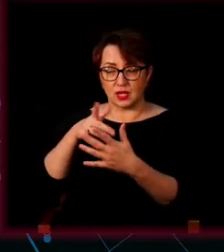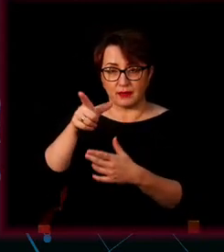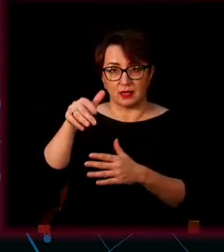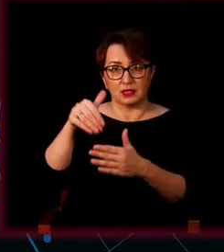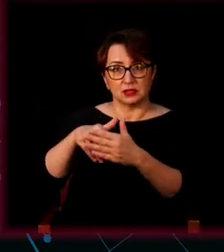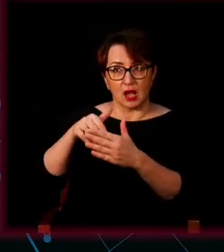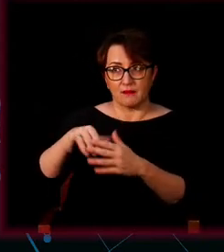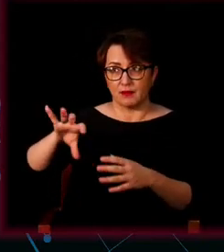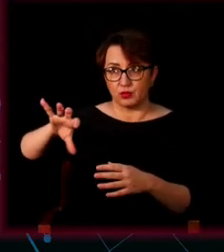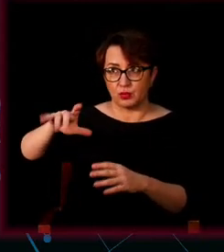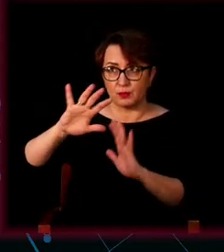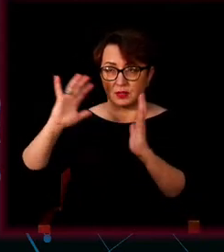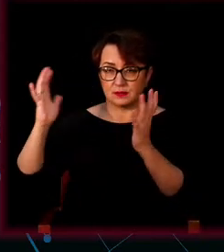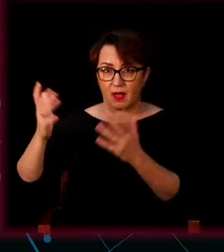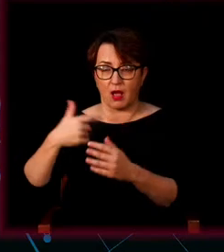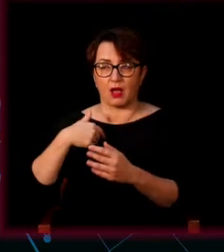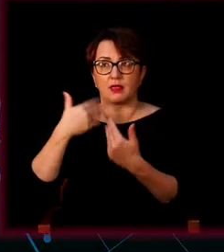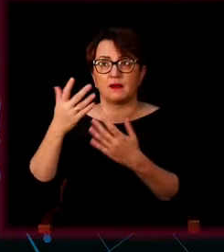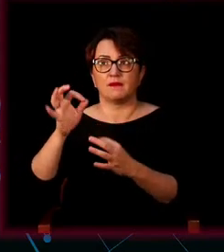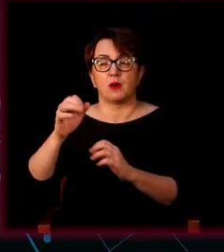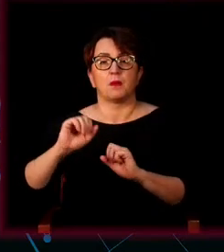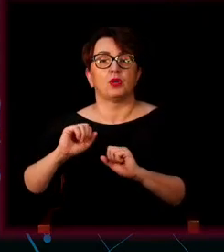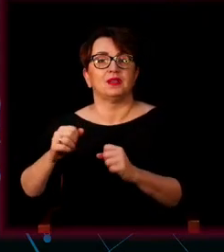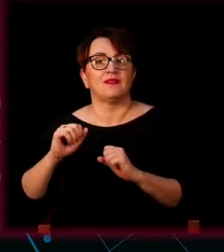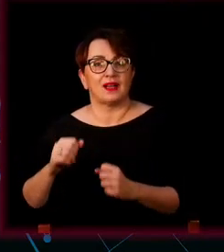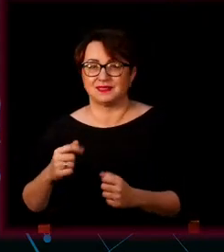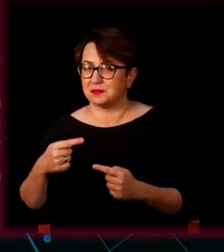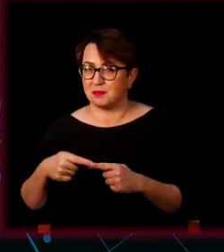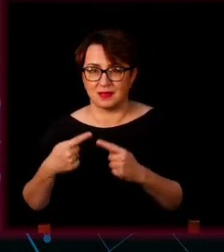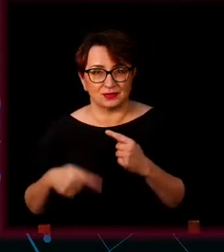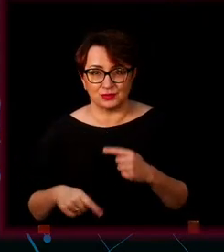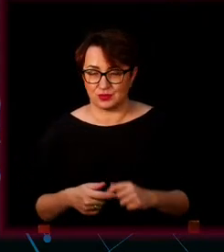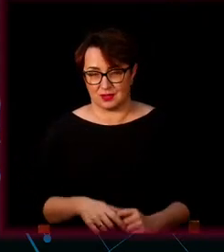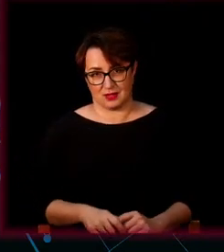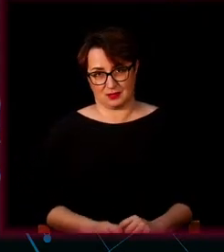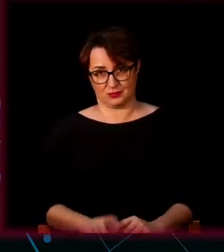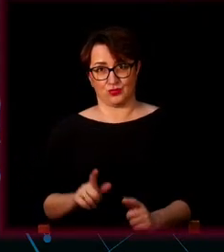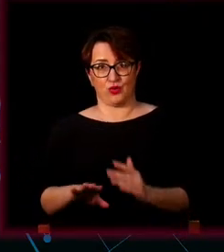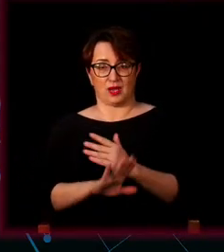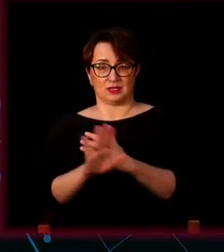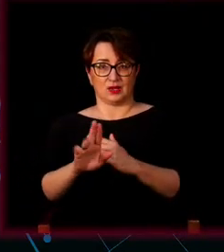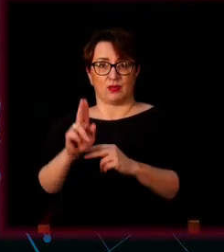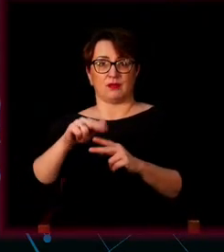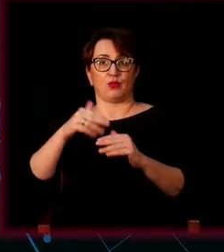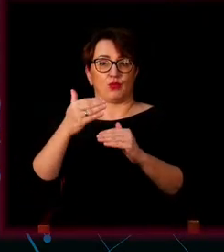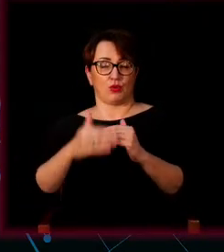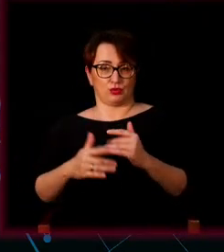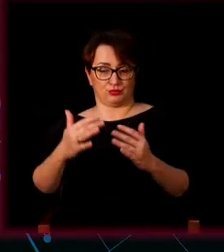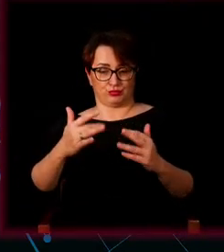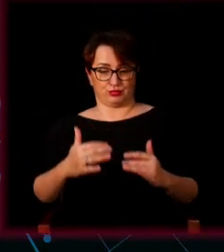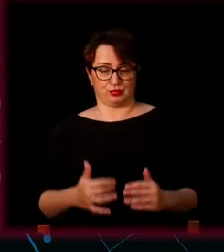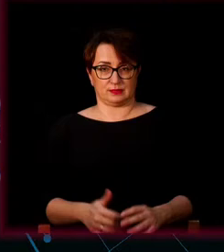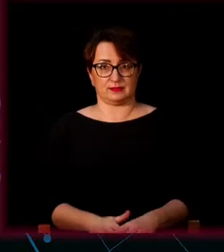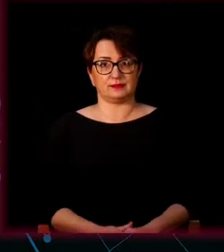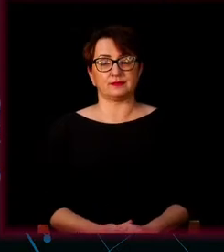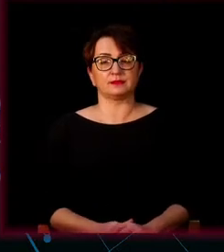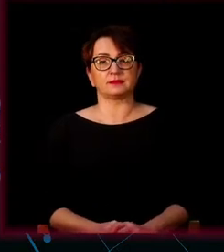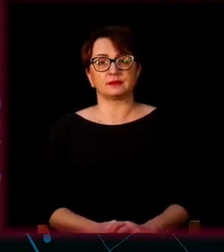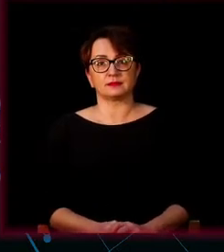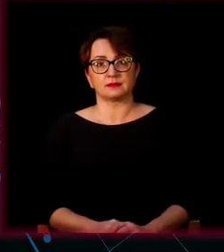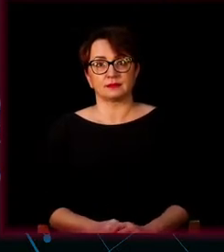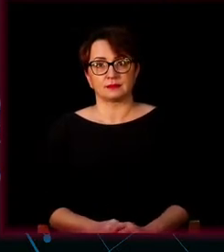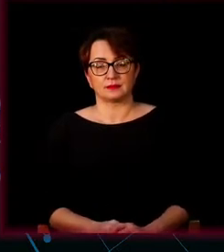zachowania Getyńczyków, przypisuje im nie takie motywacje, jak się potem okazuje już w fabule,